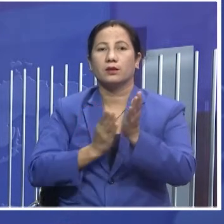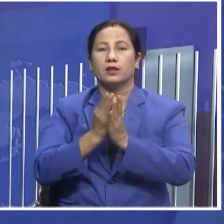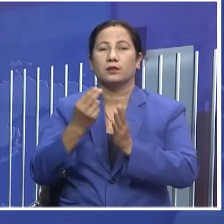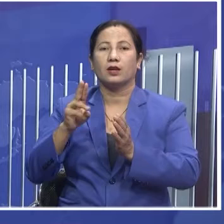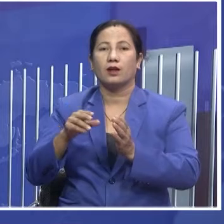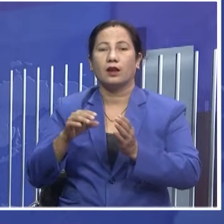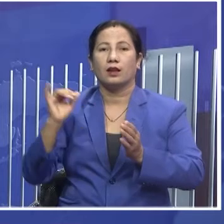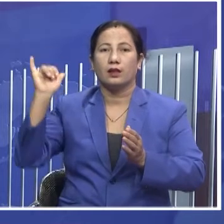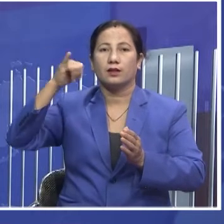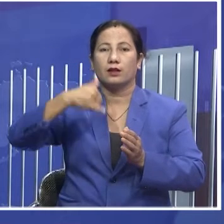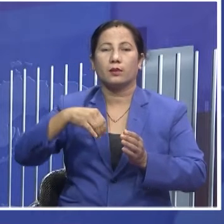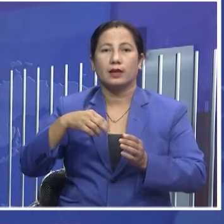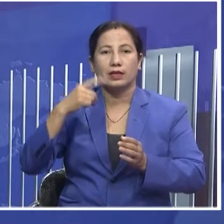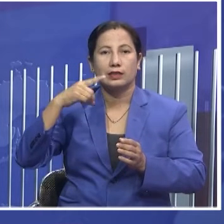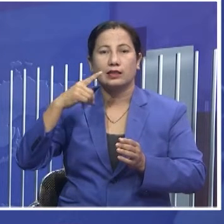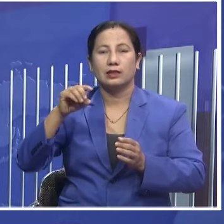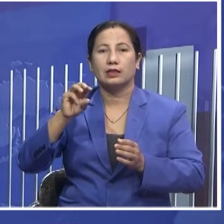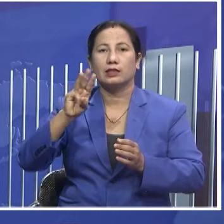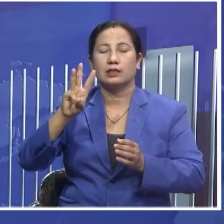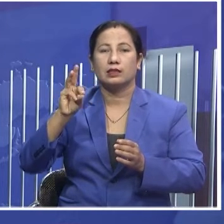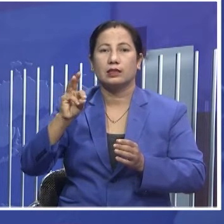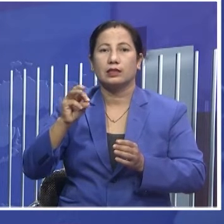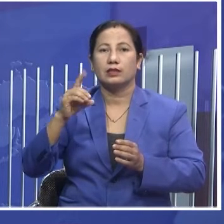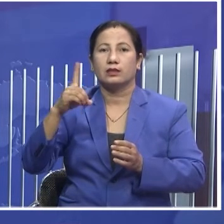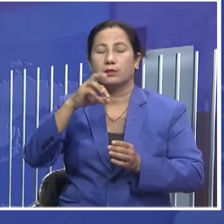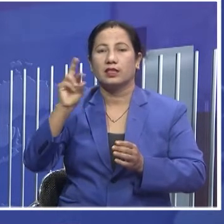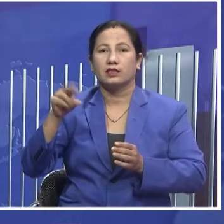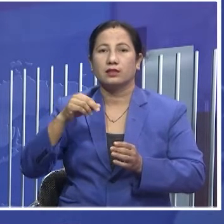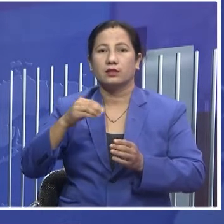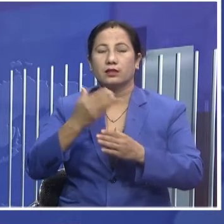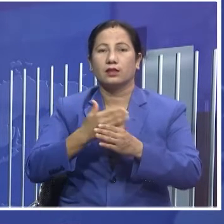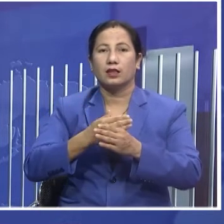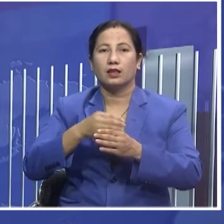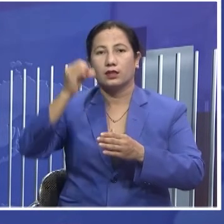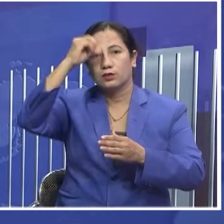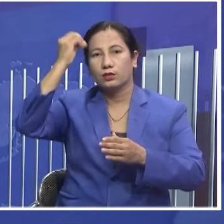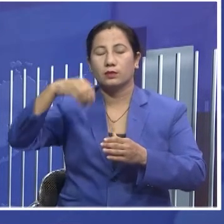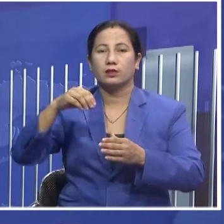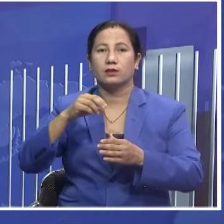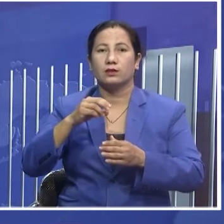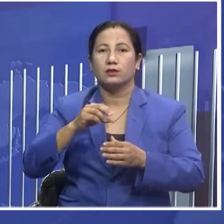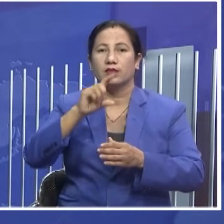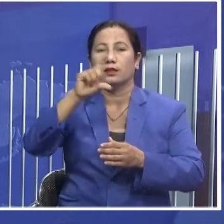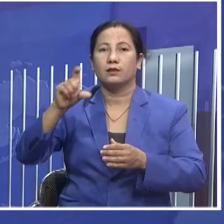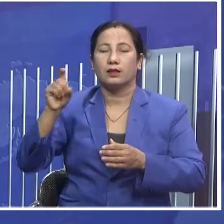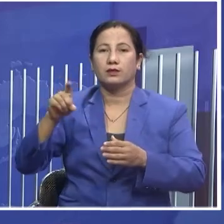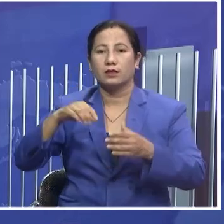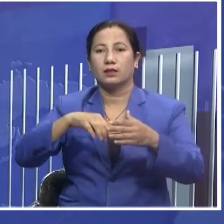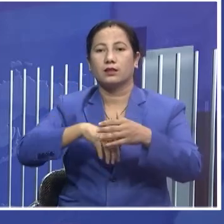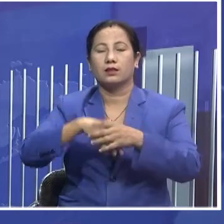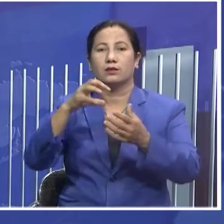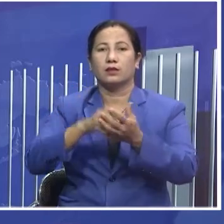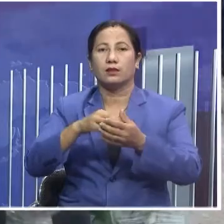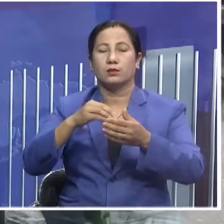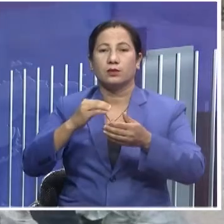अहिले डडेलधुराबाट दैनिक 30 मेट्रिक टन तरकारी सुदूरपश्चिमका जिल्लाका साथै नेपालगञ्ज र बुटवलसम्म निर्यात हुने गरेको